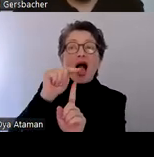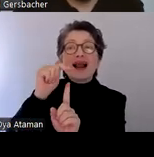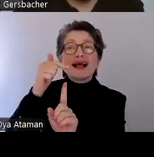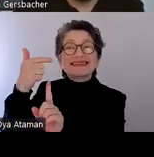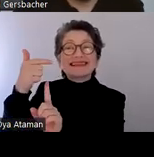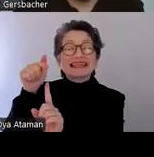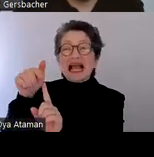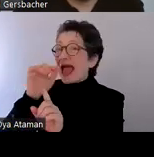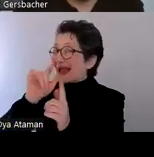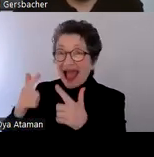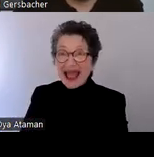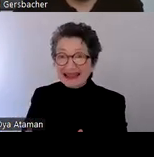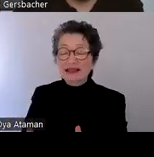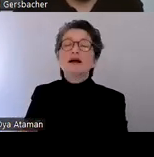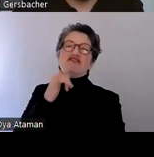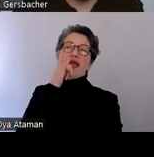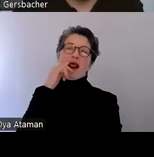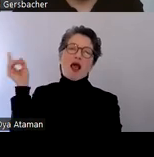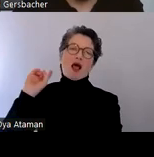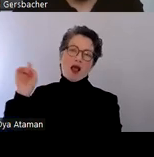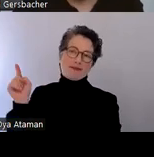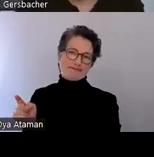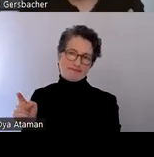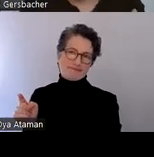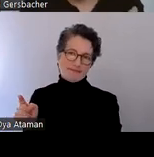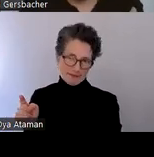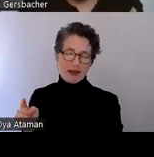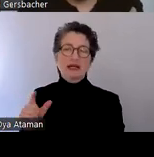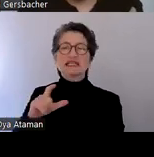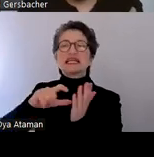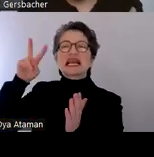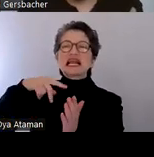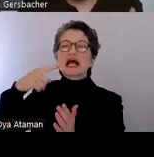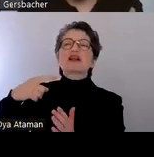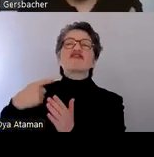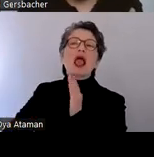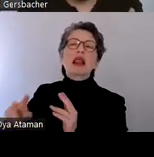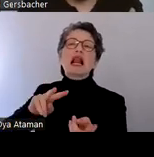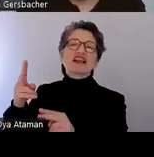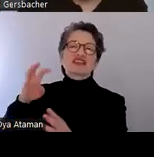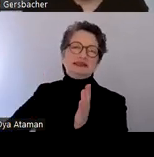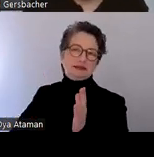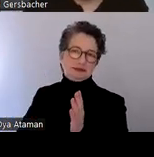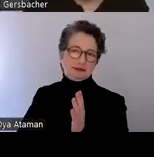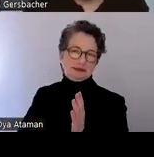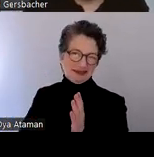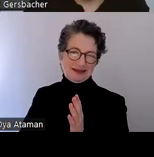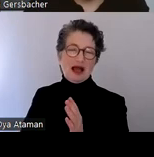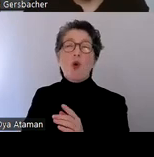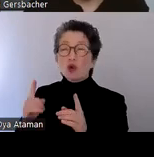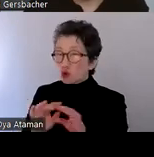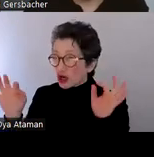vorliest, Bild mit fehlendem Alternativtext. Wurde mir mal gesagt. Was ich auch schon gemerkt habe und was, glaube ich, viel dramatischer ist, dass dann irgendwie